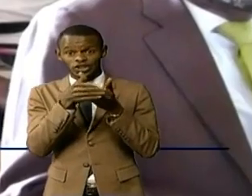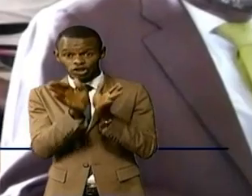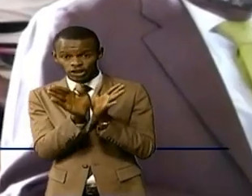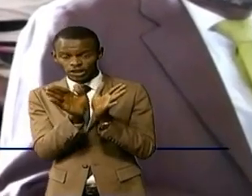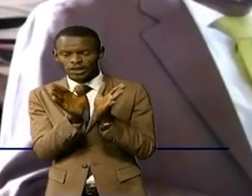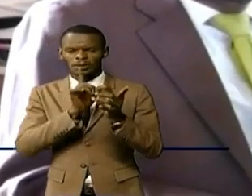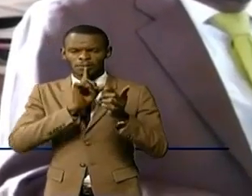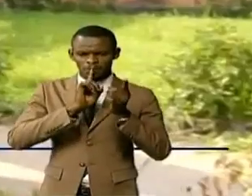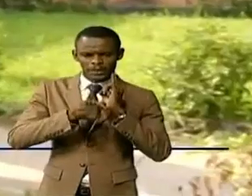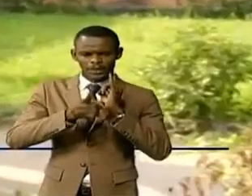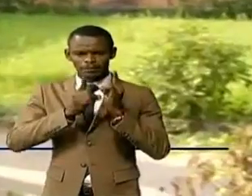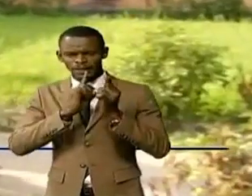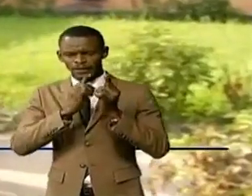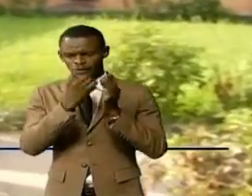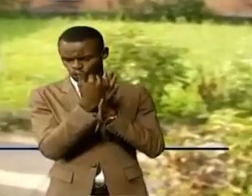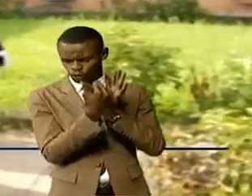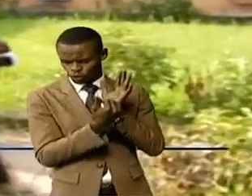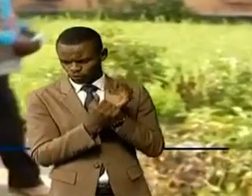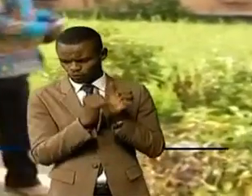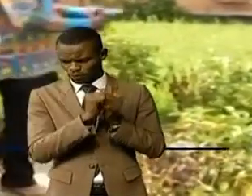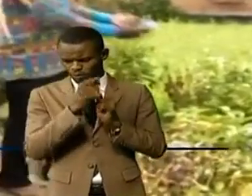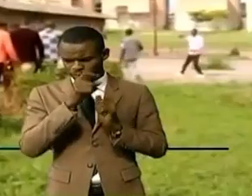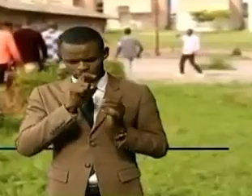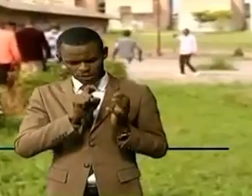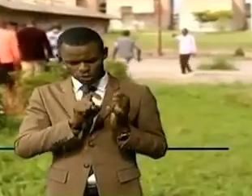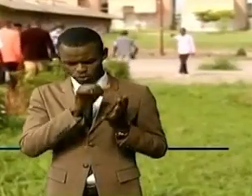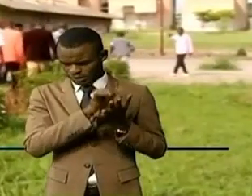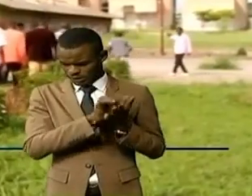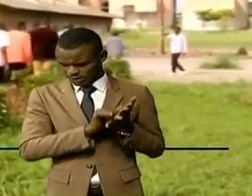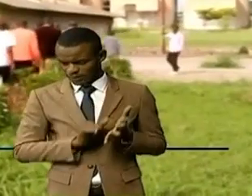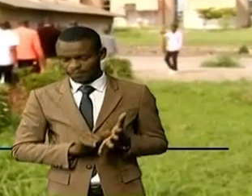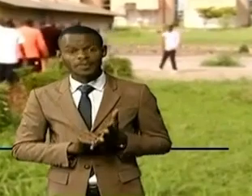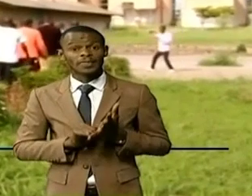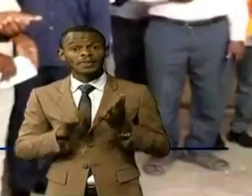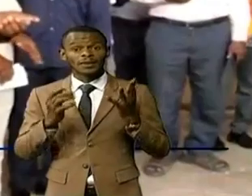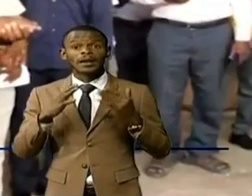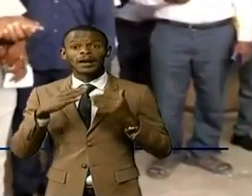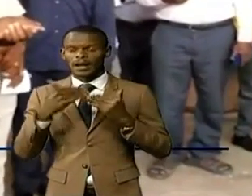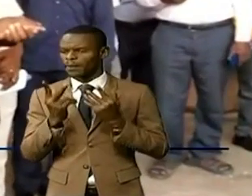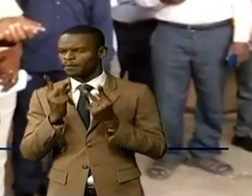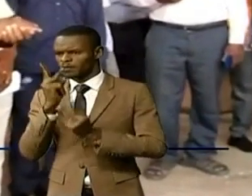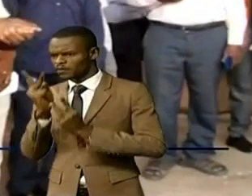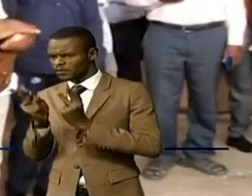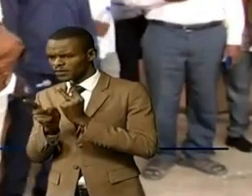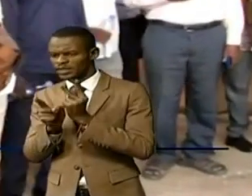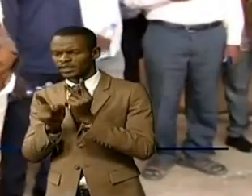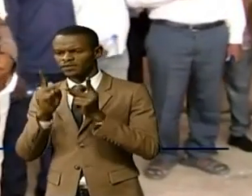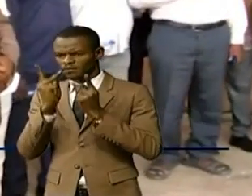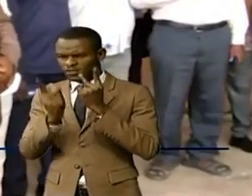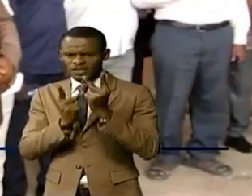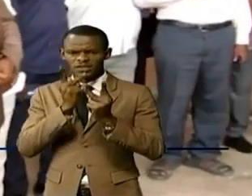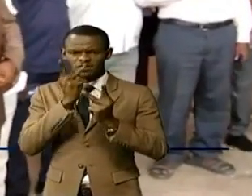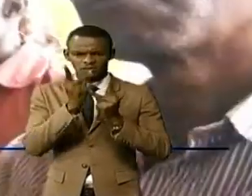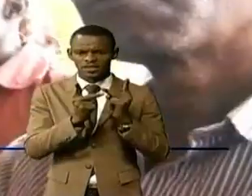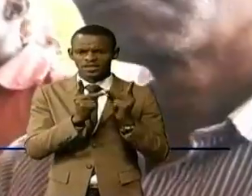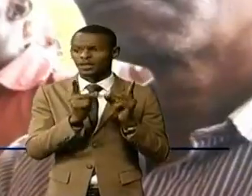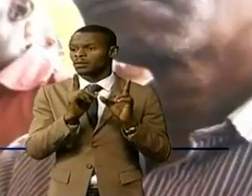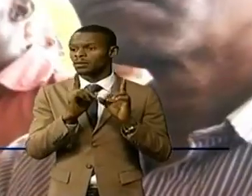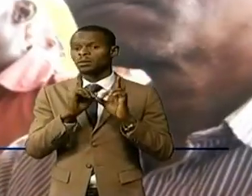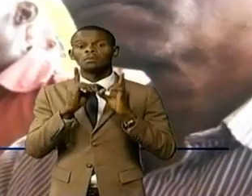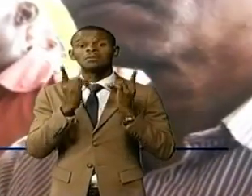été suivie d'une visite guidée des différents départements. Face à la population, le président de la démocratie chrétienne a